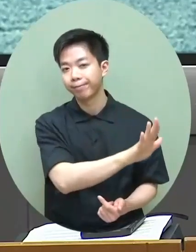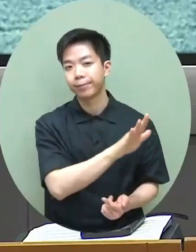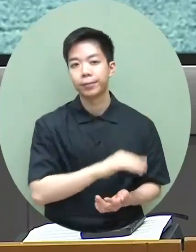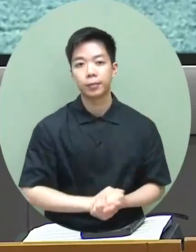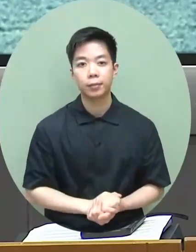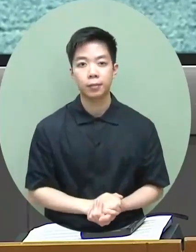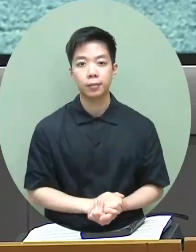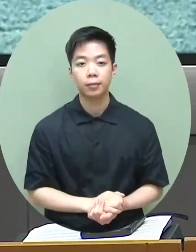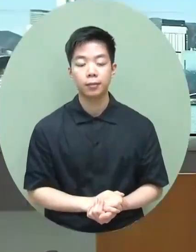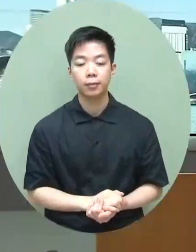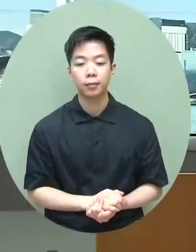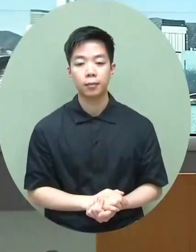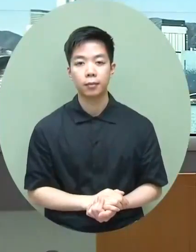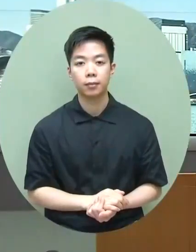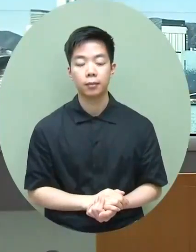嗰位啦。